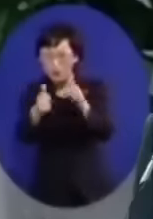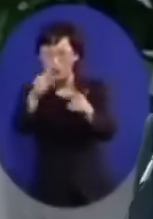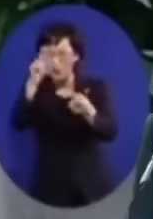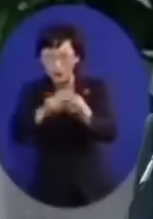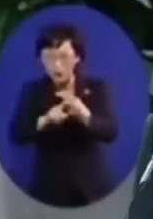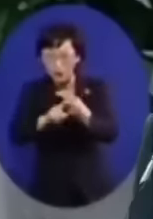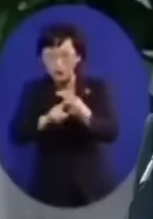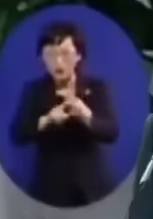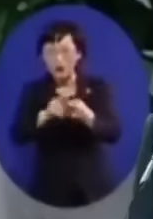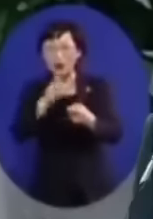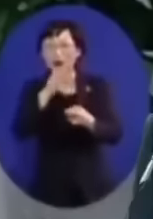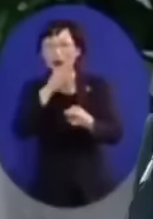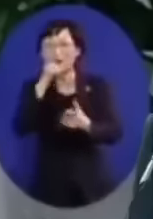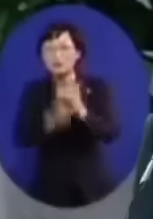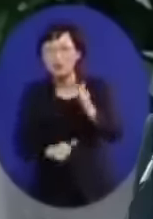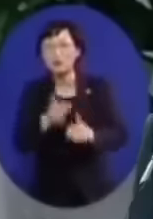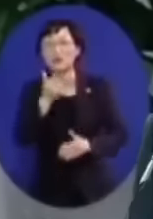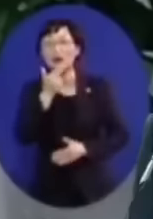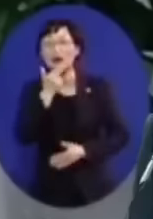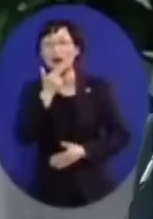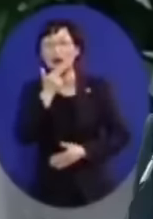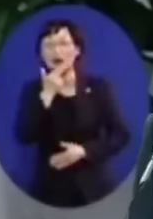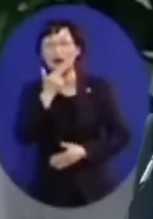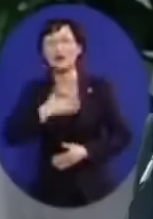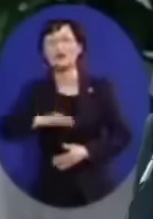한 것을 기억할 수 있습니다.